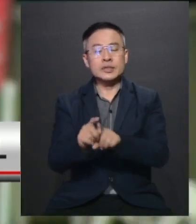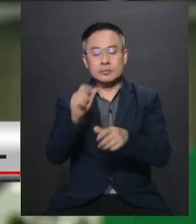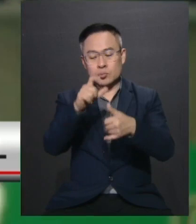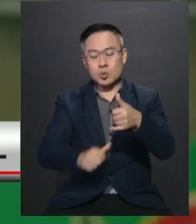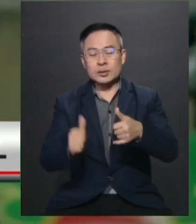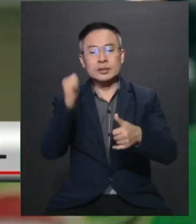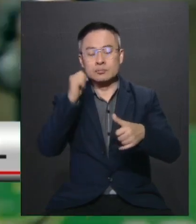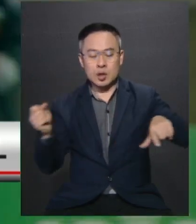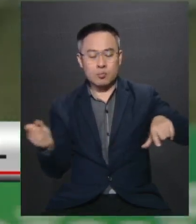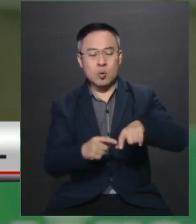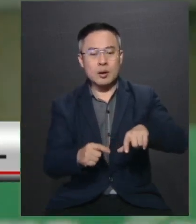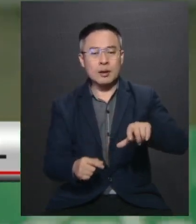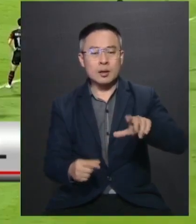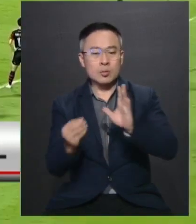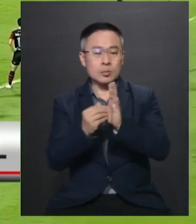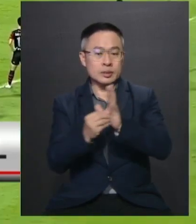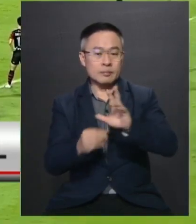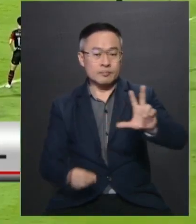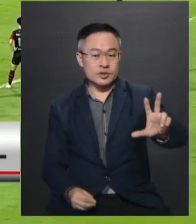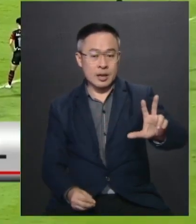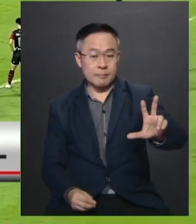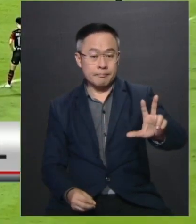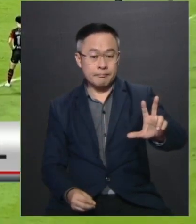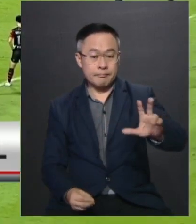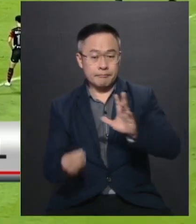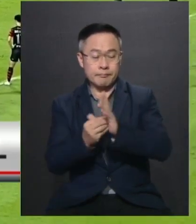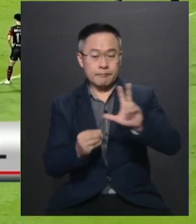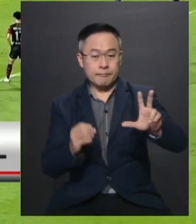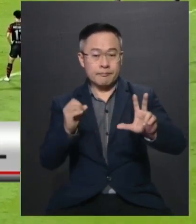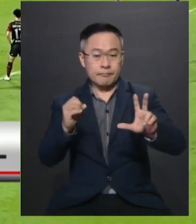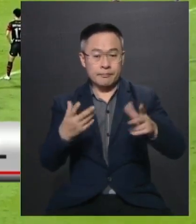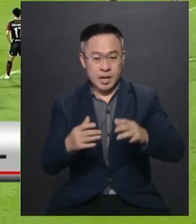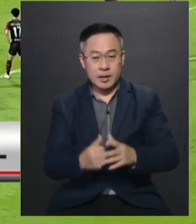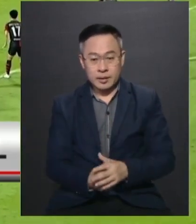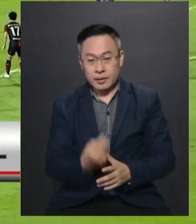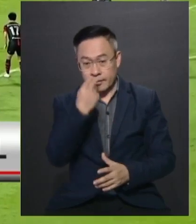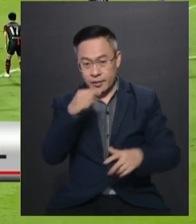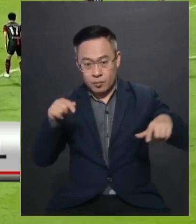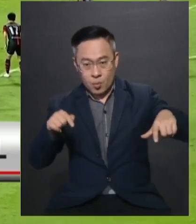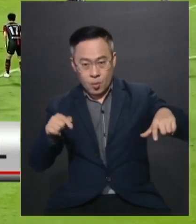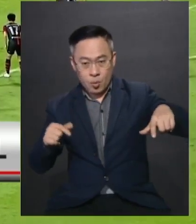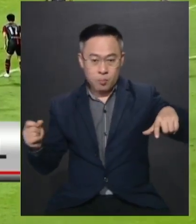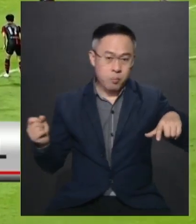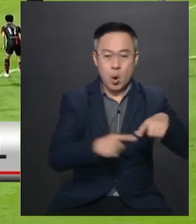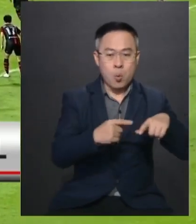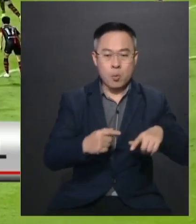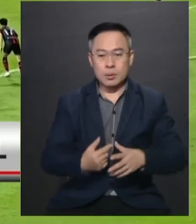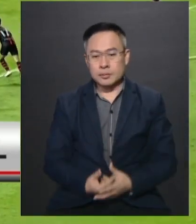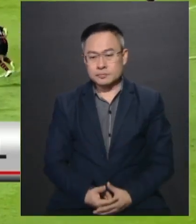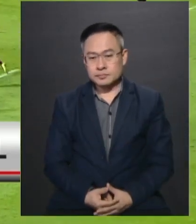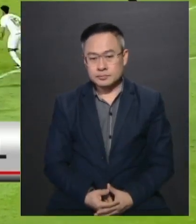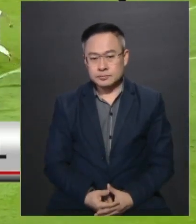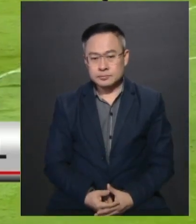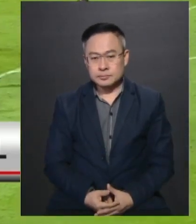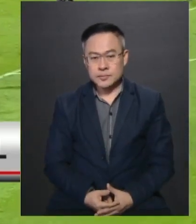รับหน้าที่สังหารเฉียบขาดมากๆในนาที 75นะฮะเดี๋ยวดูลูกนี้ของโมต้านะฮะวิ่งเข้ามายิงเต็มแรงบอดี้